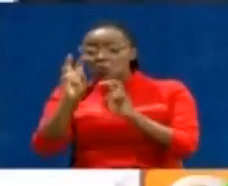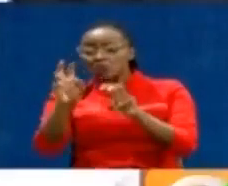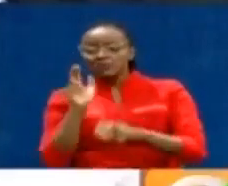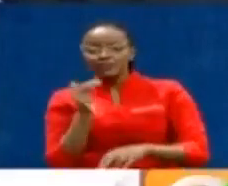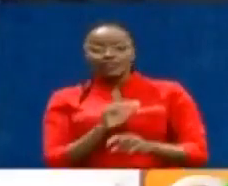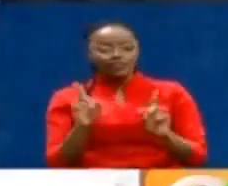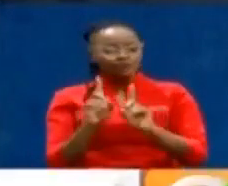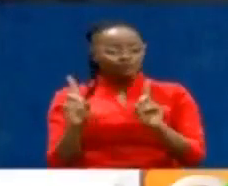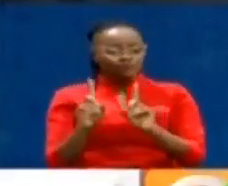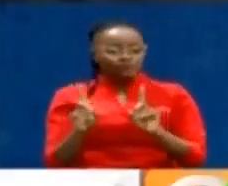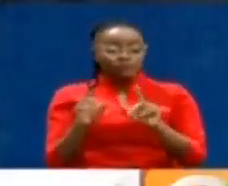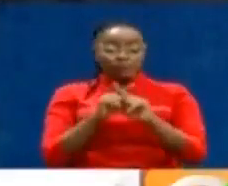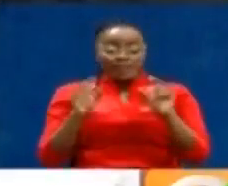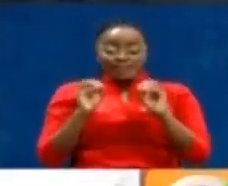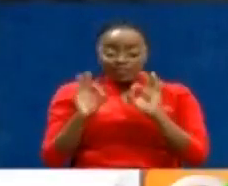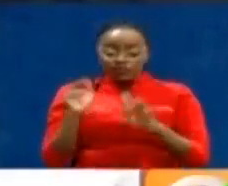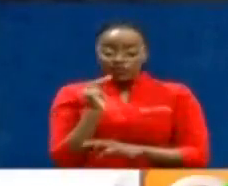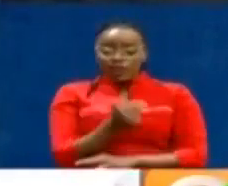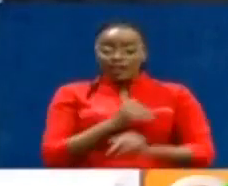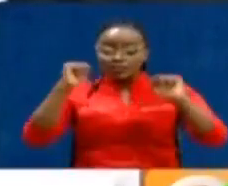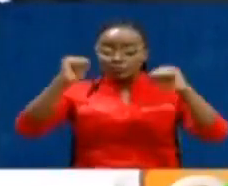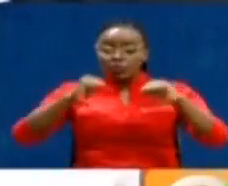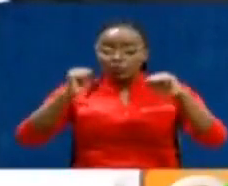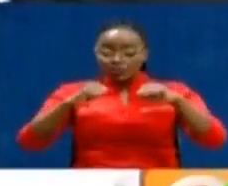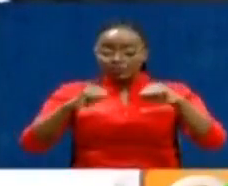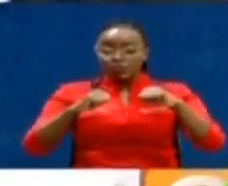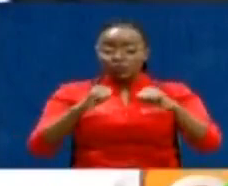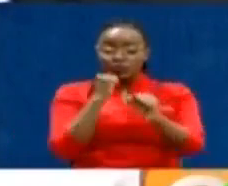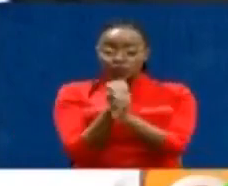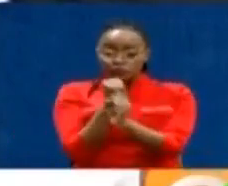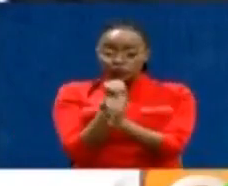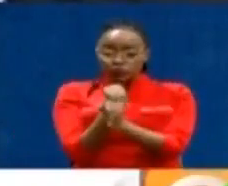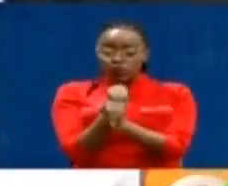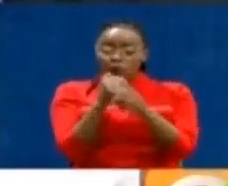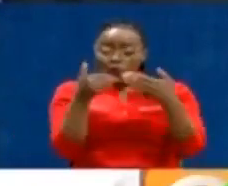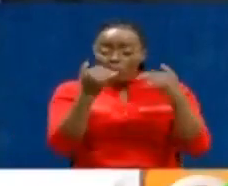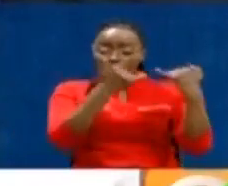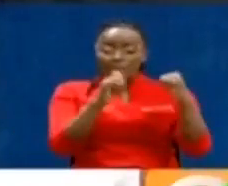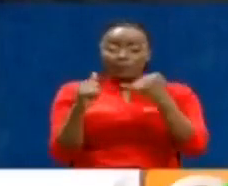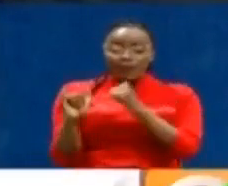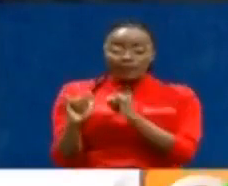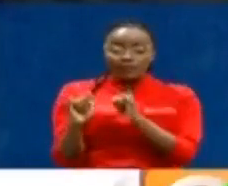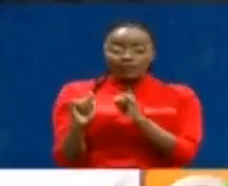anatuangalia, ikiwa tunaweza kukamilisha ama